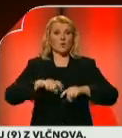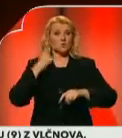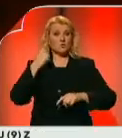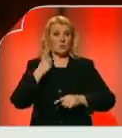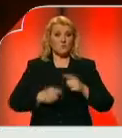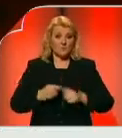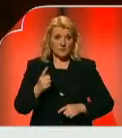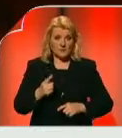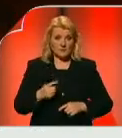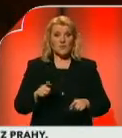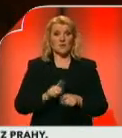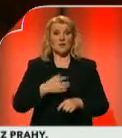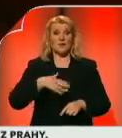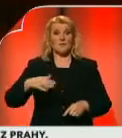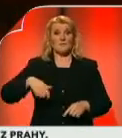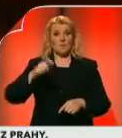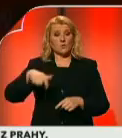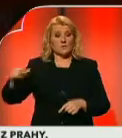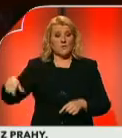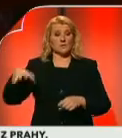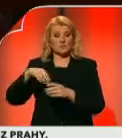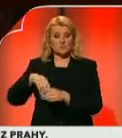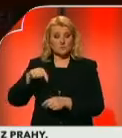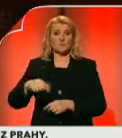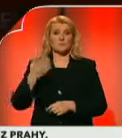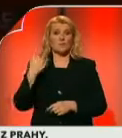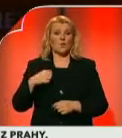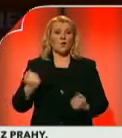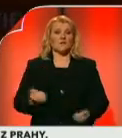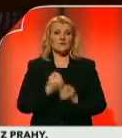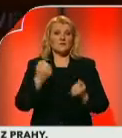a některými jeho poslanci, zejména v tom aktivní,